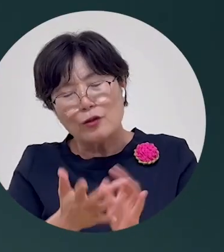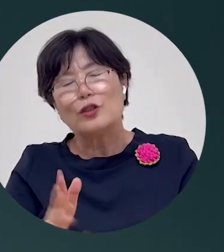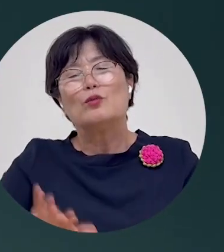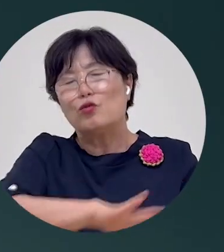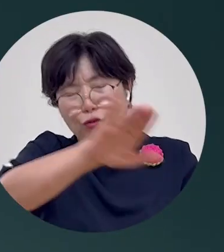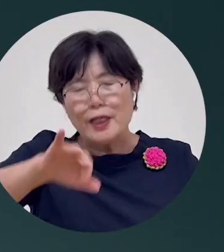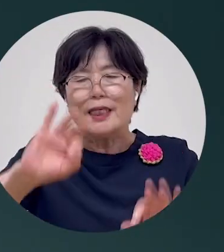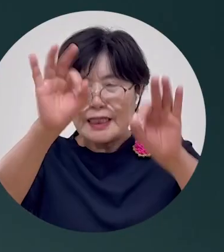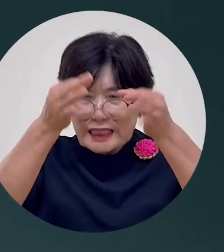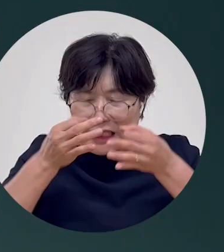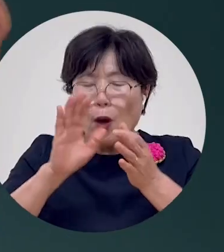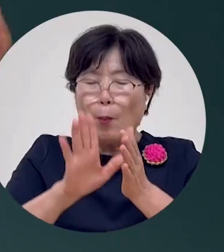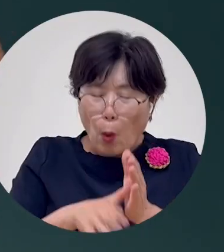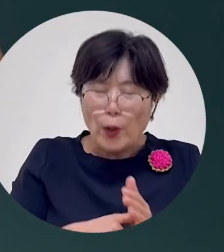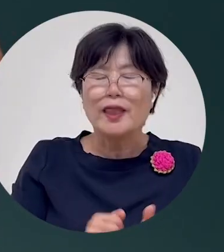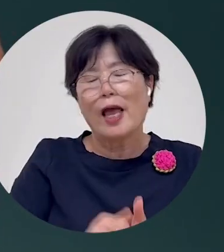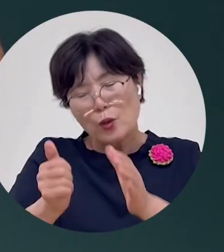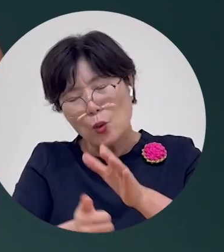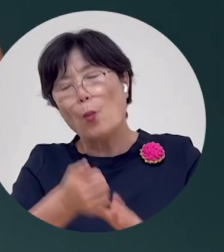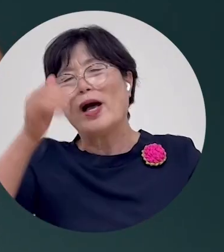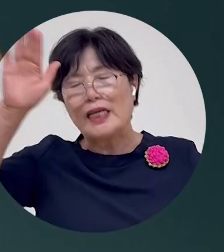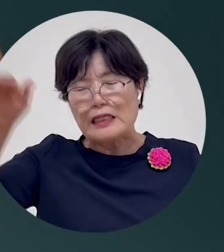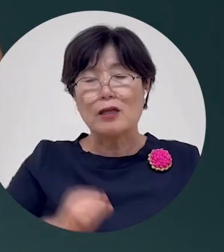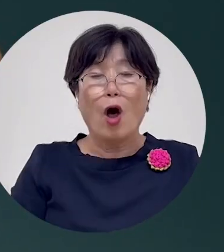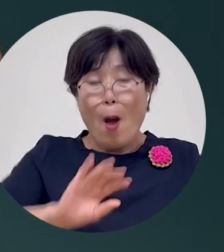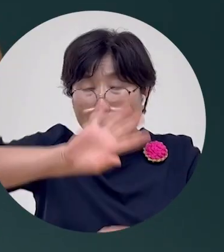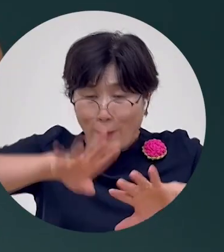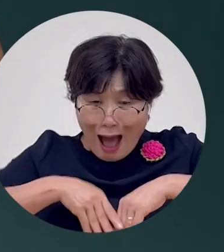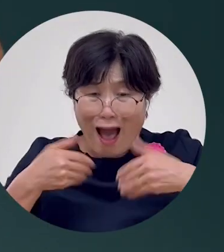것이지, 우리가 예수님 바라본다고 소망이 생기는 게 아니에요.